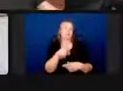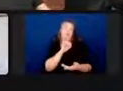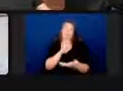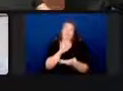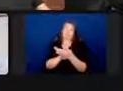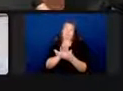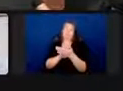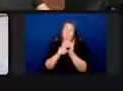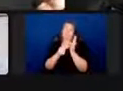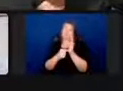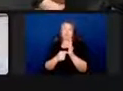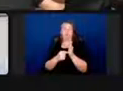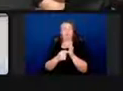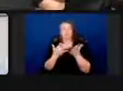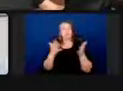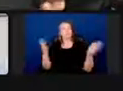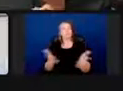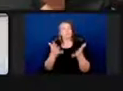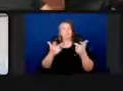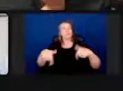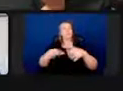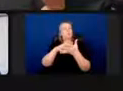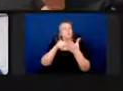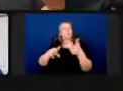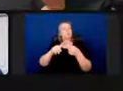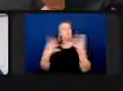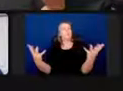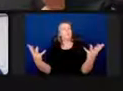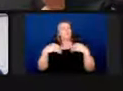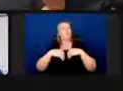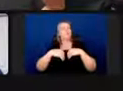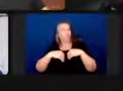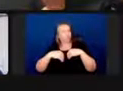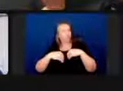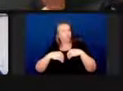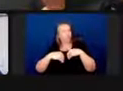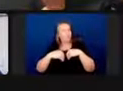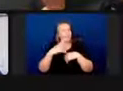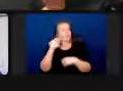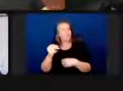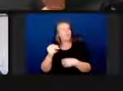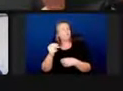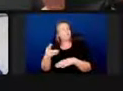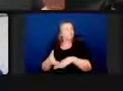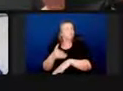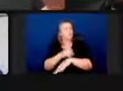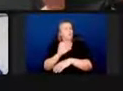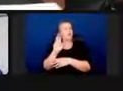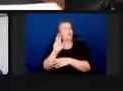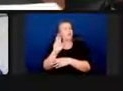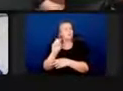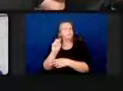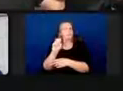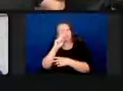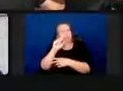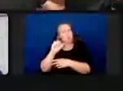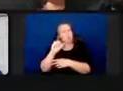نموذج الأكاديمي ما يسمى بالأكاديمية فإذا هو مهم للغاية